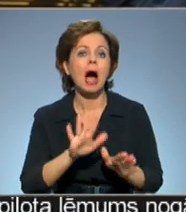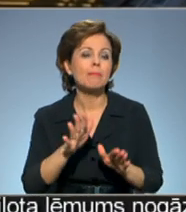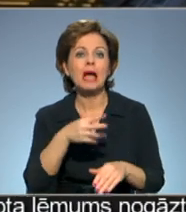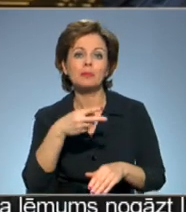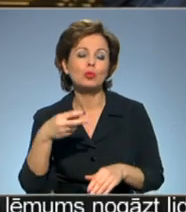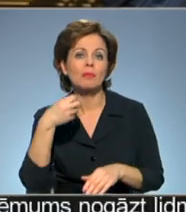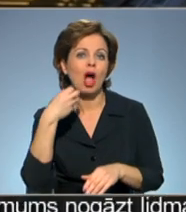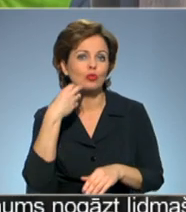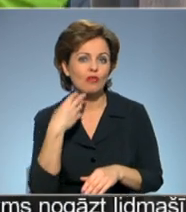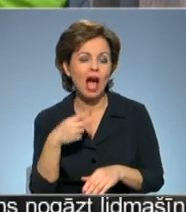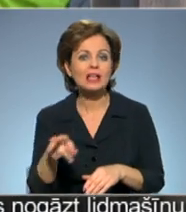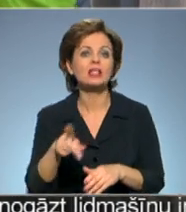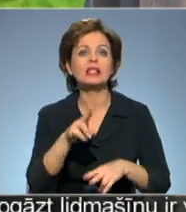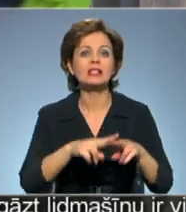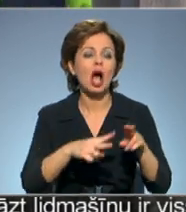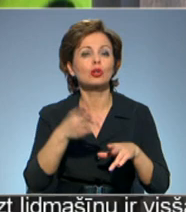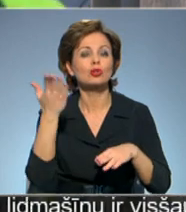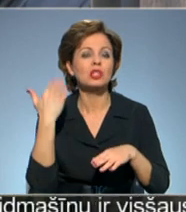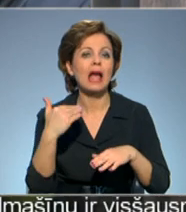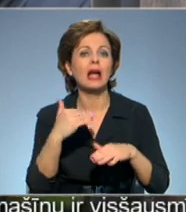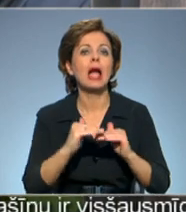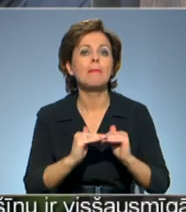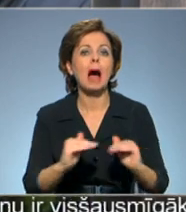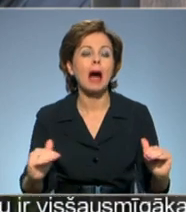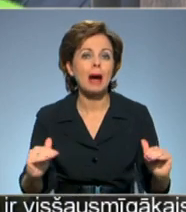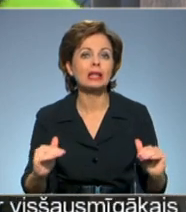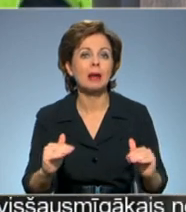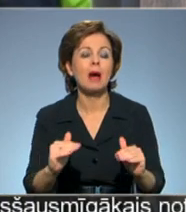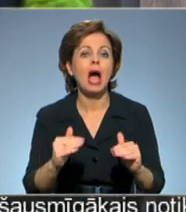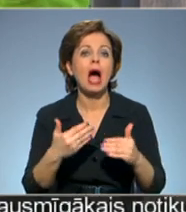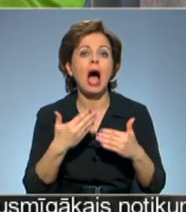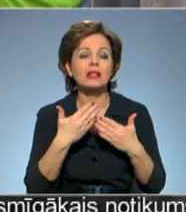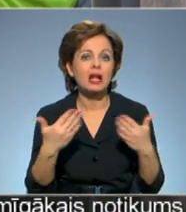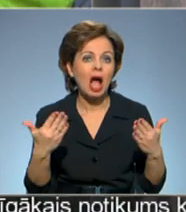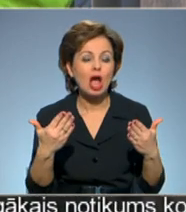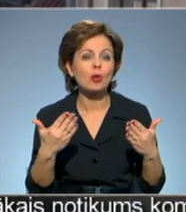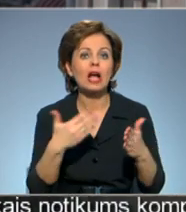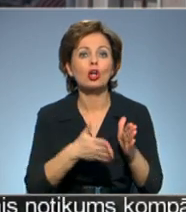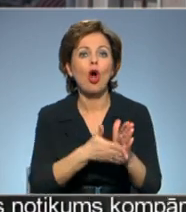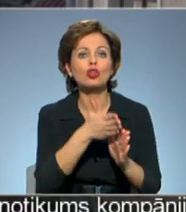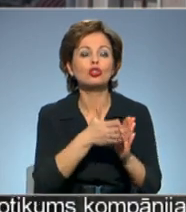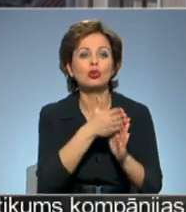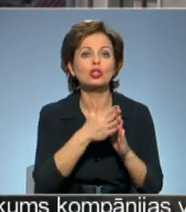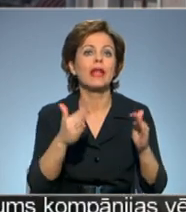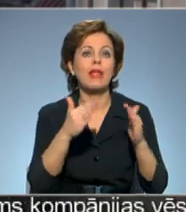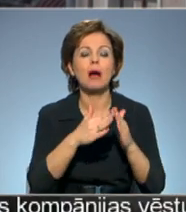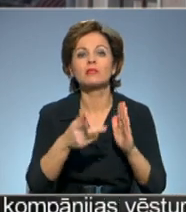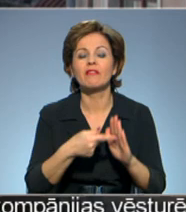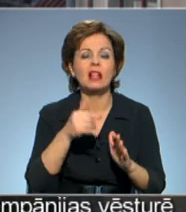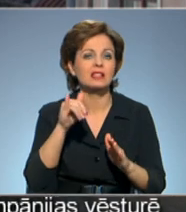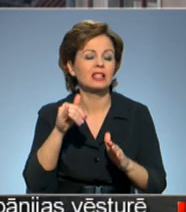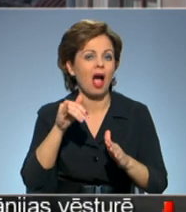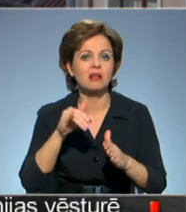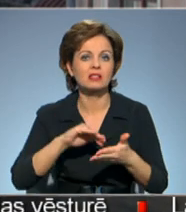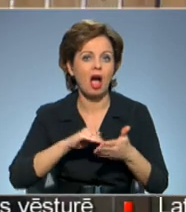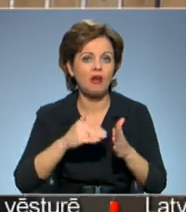gadu veca, iespējams celta uz vēl senāks ēkas pamatiem. Atklājot nesošās konstrukcijas, atklājies, ka nams ir vēl sliktākā stāvoklī